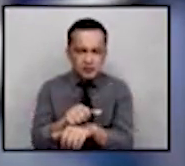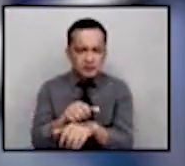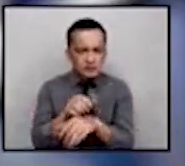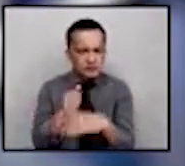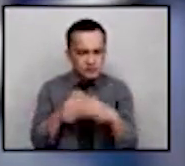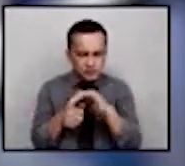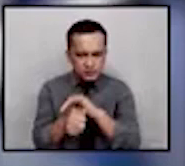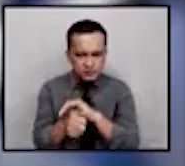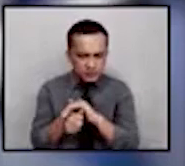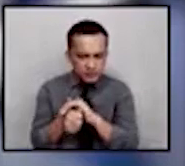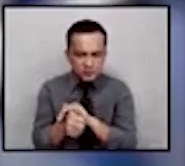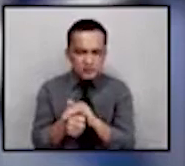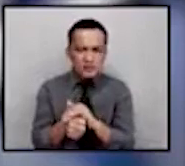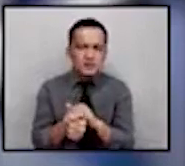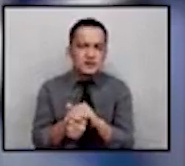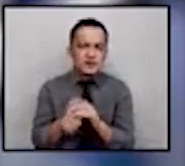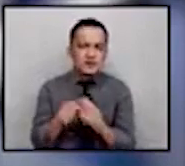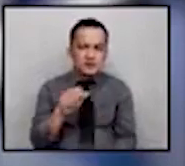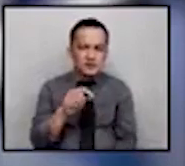Lalagyan natin. Sige, go. Isa mo ba?